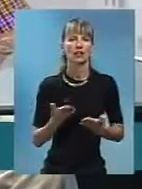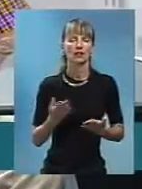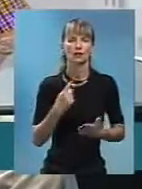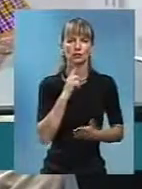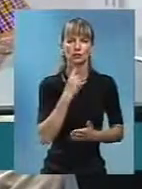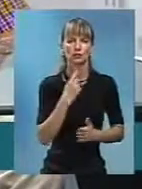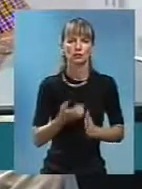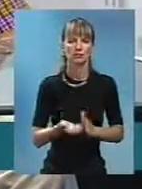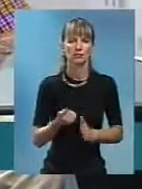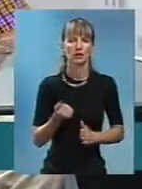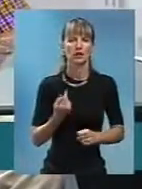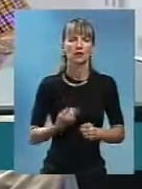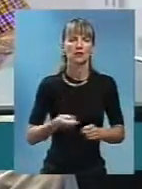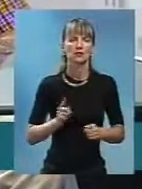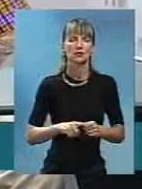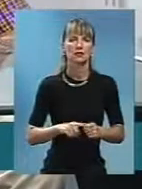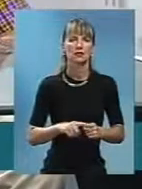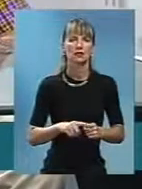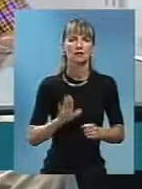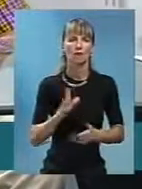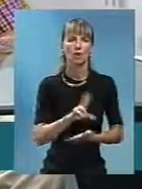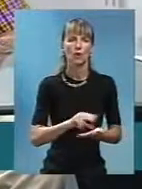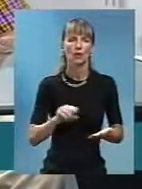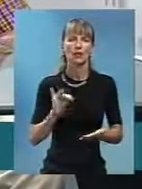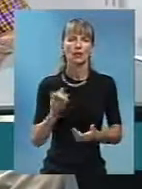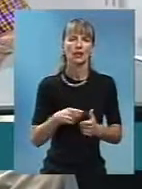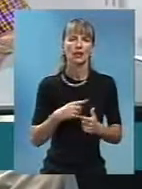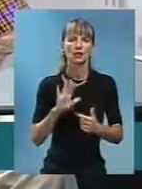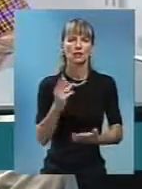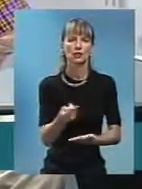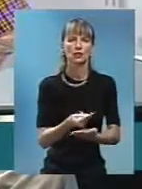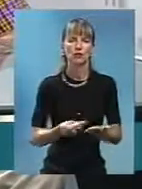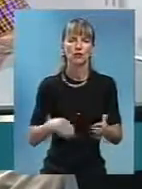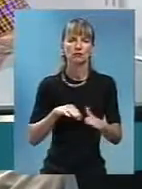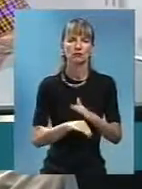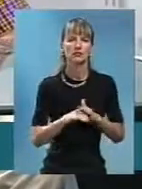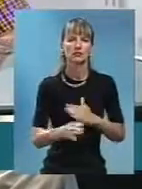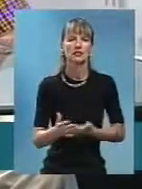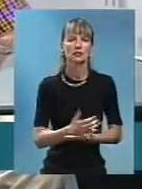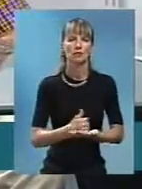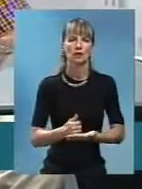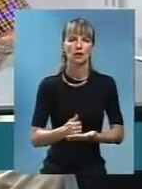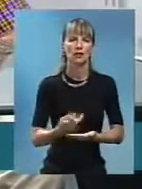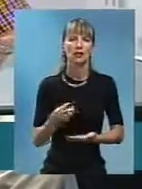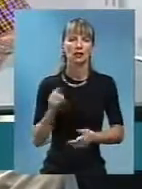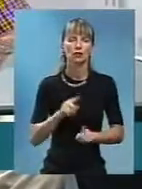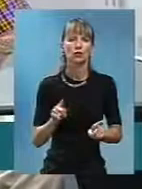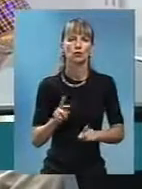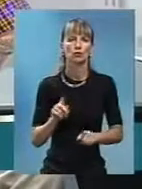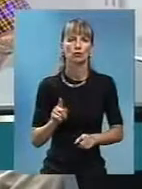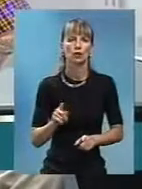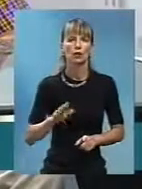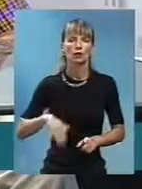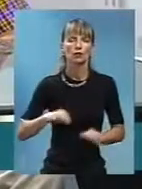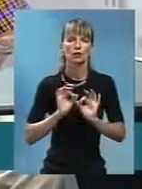це в копіях або в зображеннях колекціонується, збирається. Для того, щоб